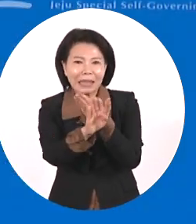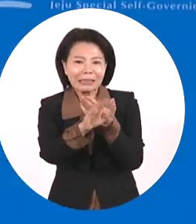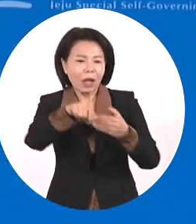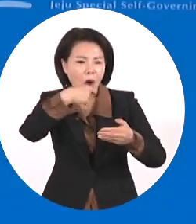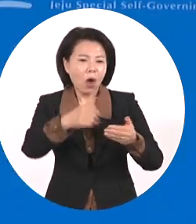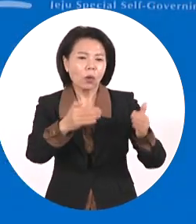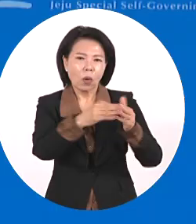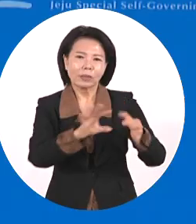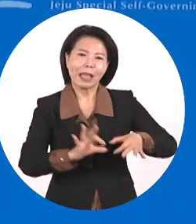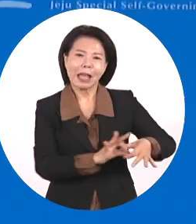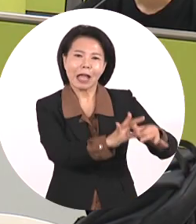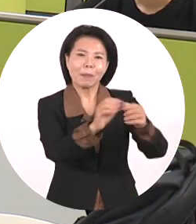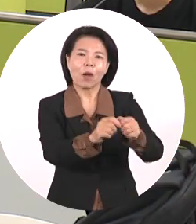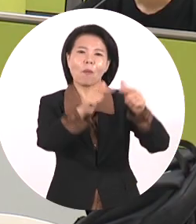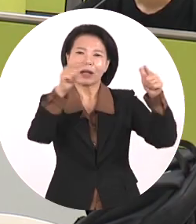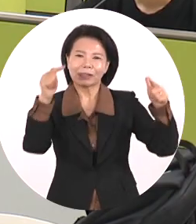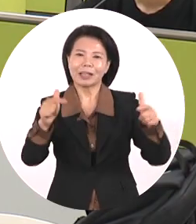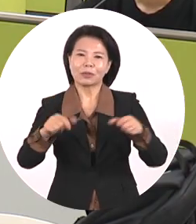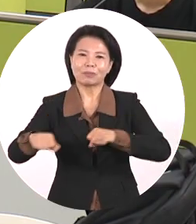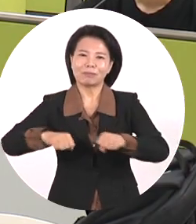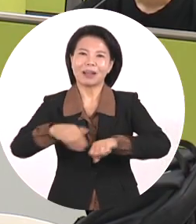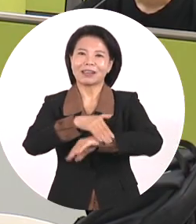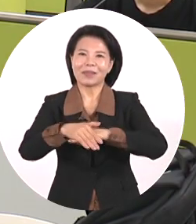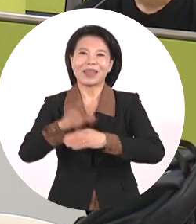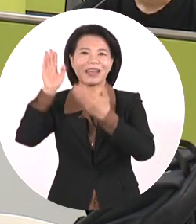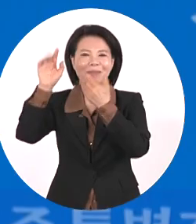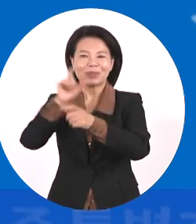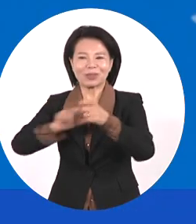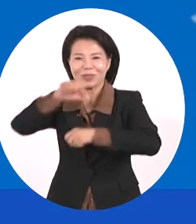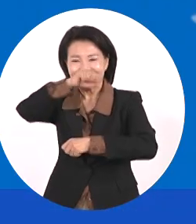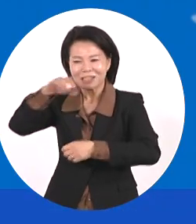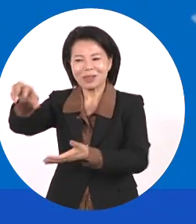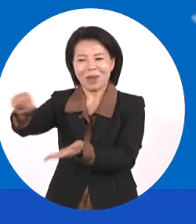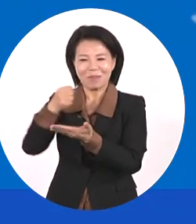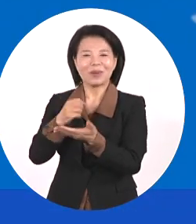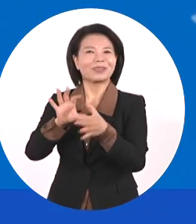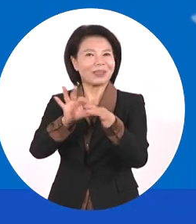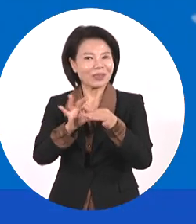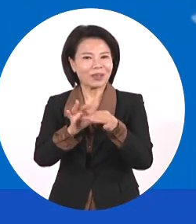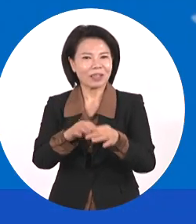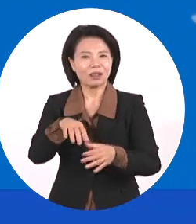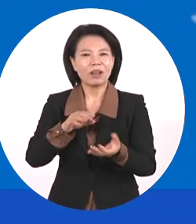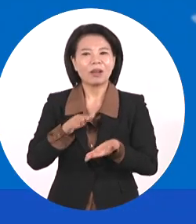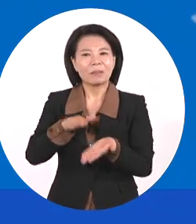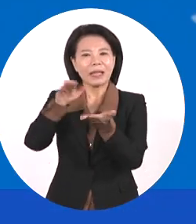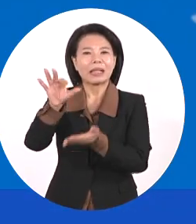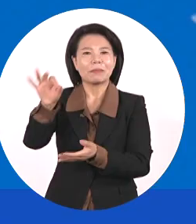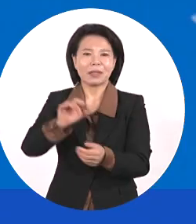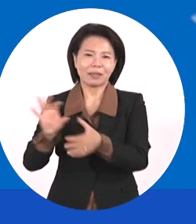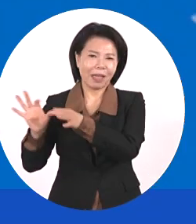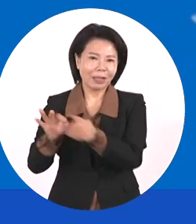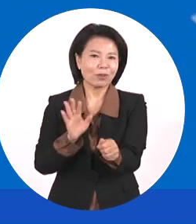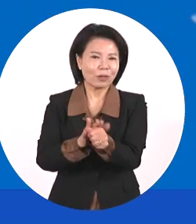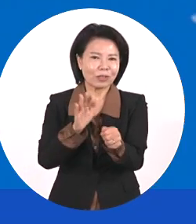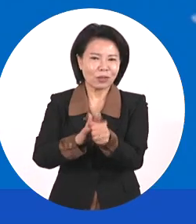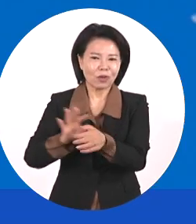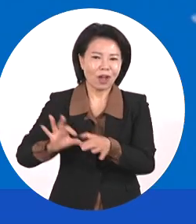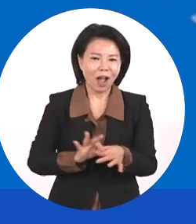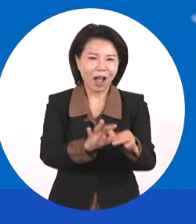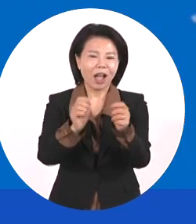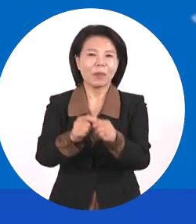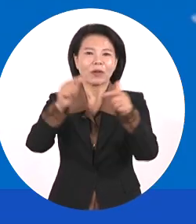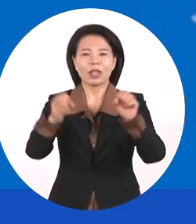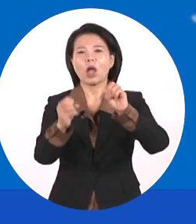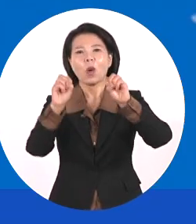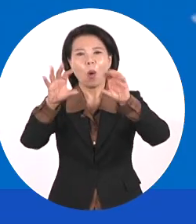나아가 외식업체 가맹 확대에도 나설 방침입니다. 앞으로 추가 예산 확보를 통해 배달비 지속 지원,